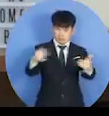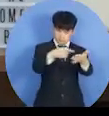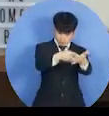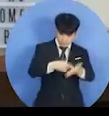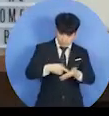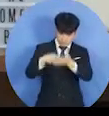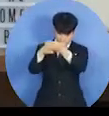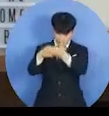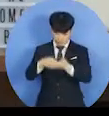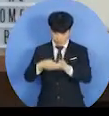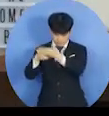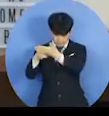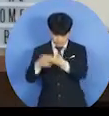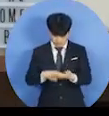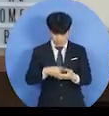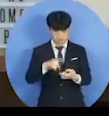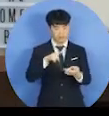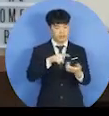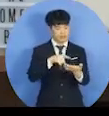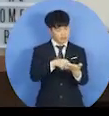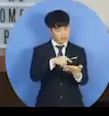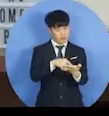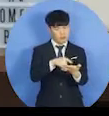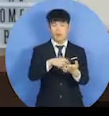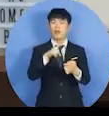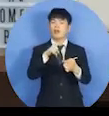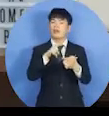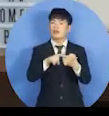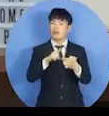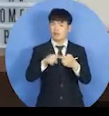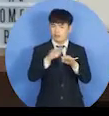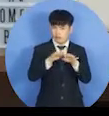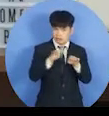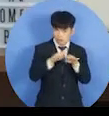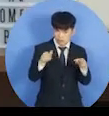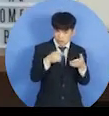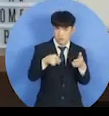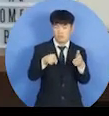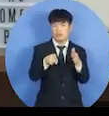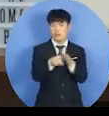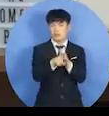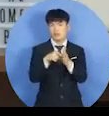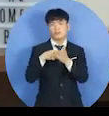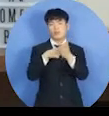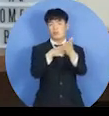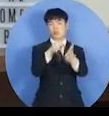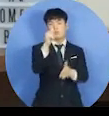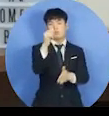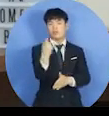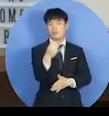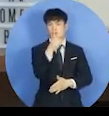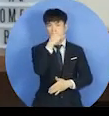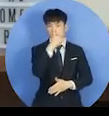주민들로부터 청취한 건의사항에 대해 점검하고 조치 방안을 마련하기 위한 보고회가 열렸습니다.